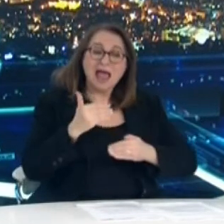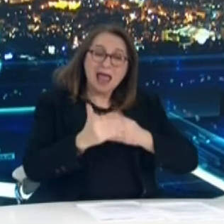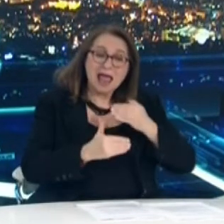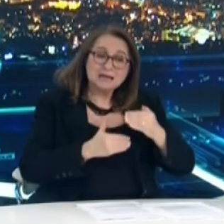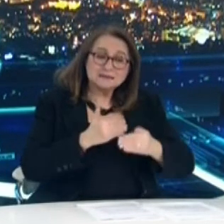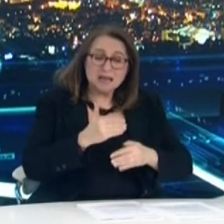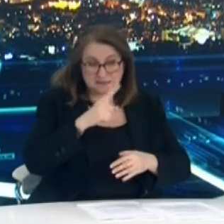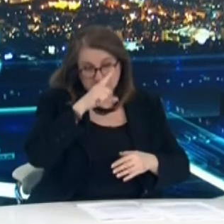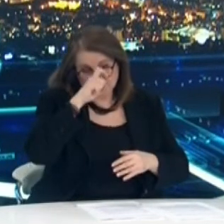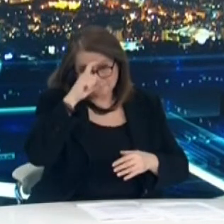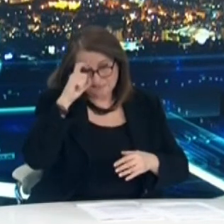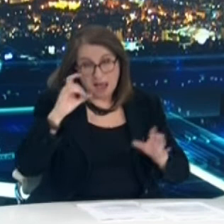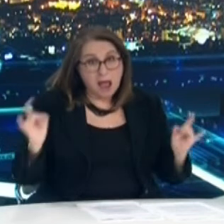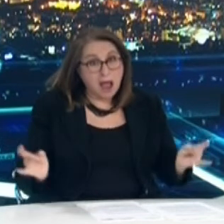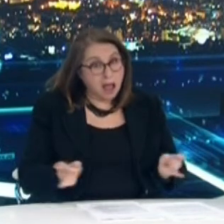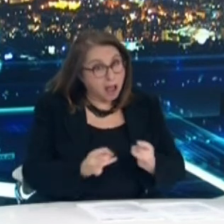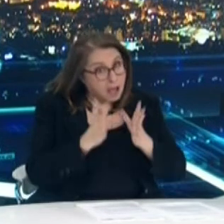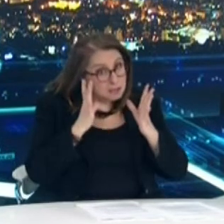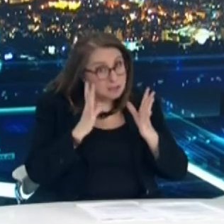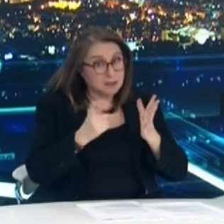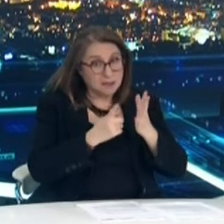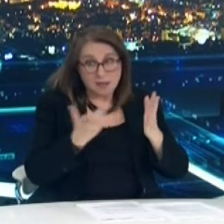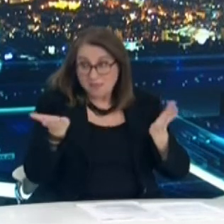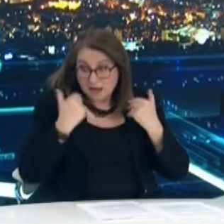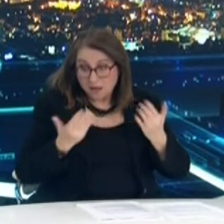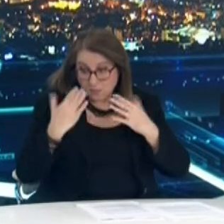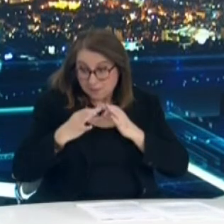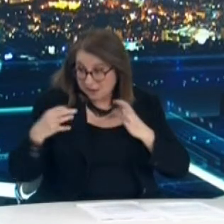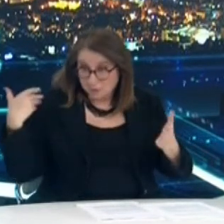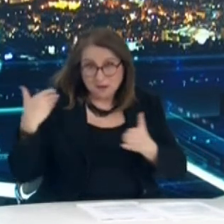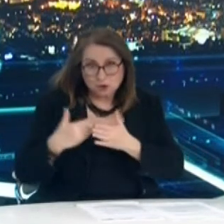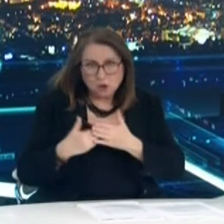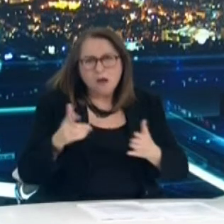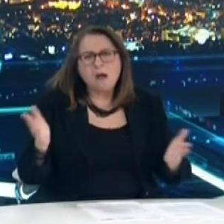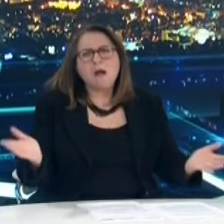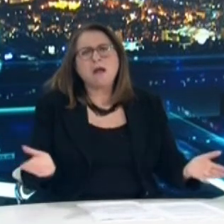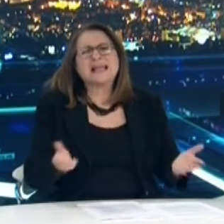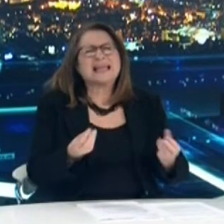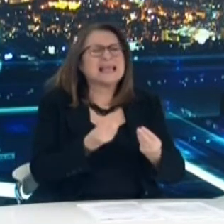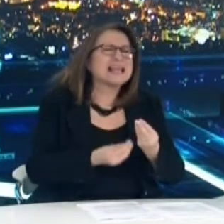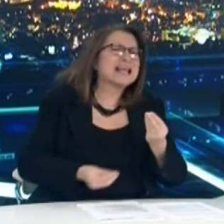ήταν δυσμενής εάν δεν είχαμε πάρει τα μέτρα τα οποία εφαρμόζονται αυτή τη στιγμή.